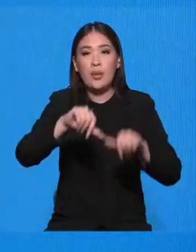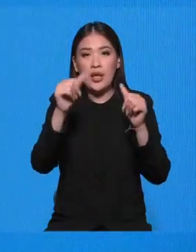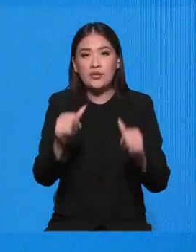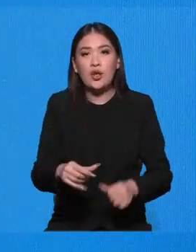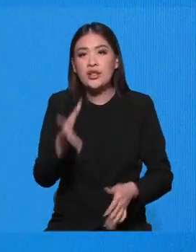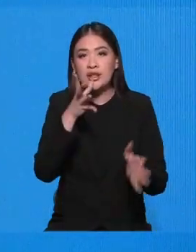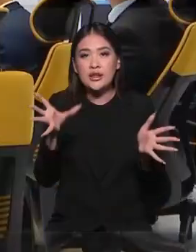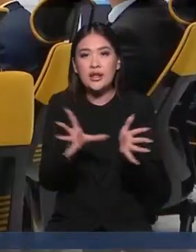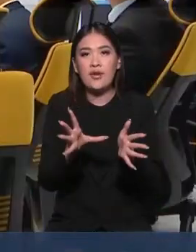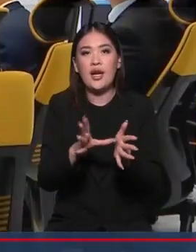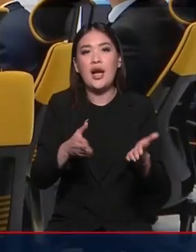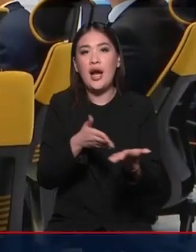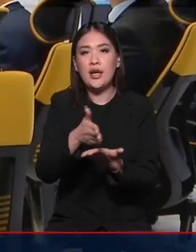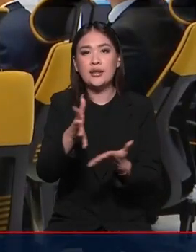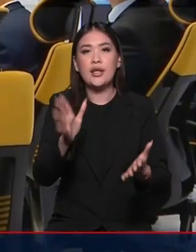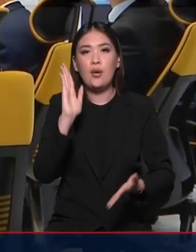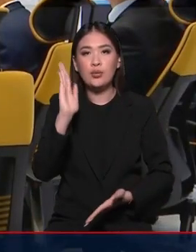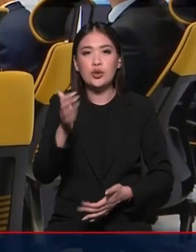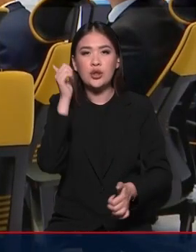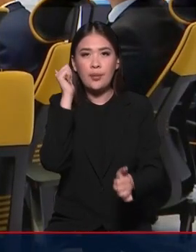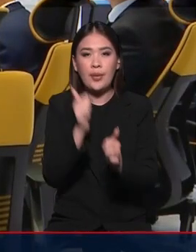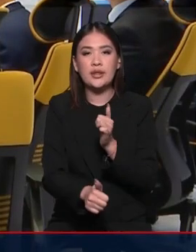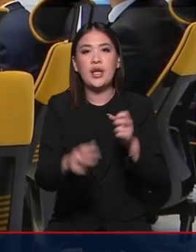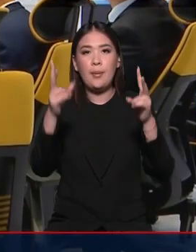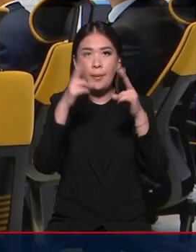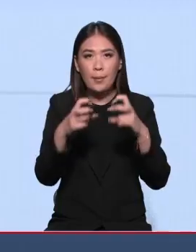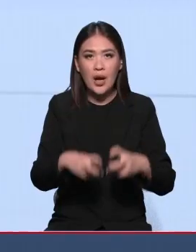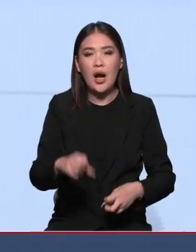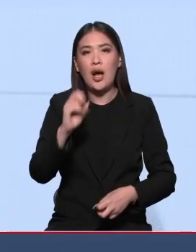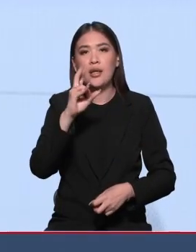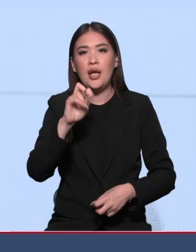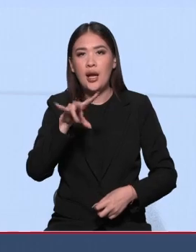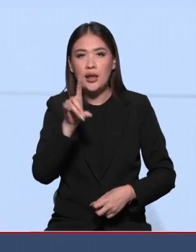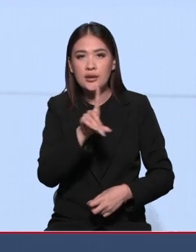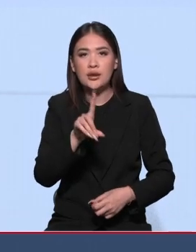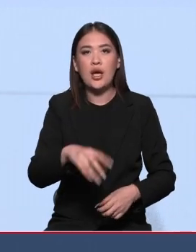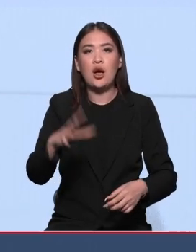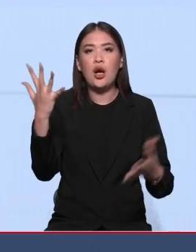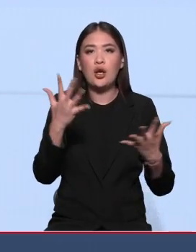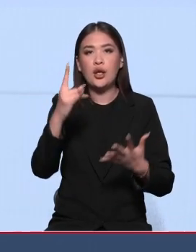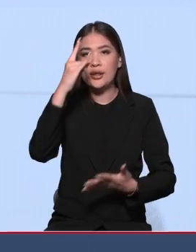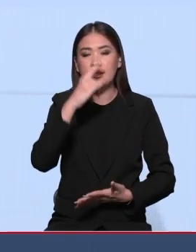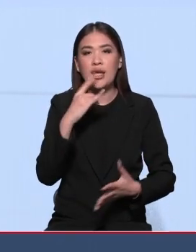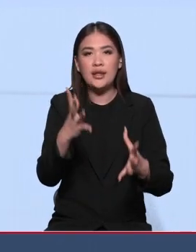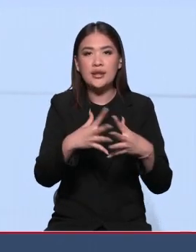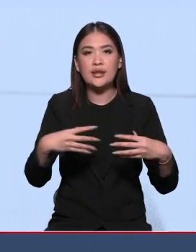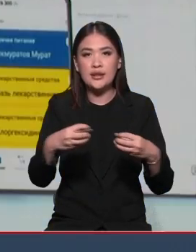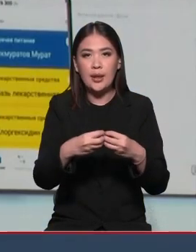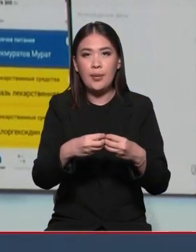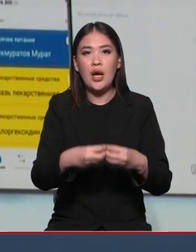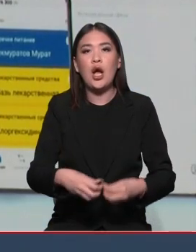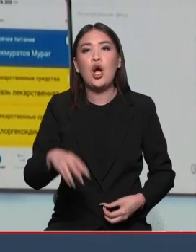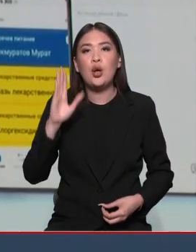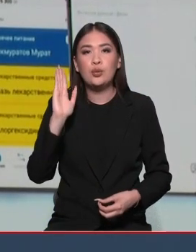цифровая карта там будут проводить постоянный мониторинг и анализ уровня благосостояния всех казахстанских семей принята